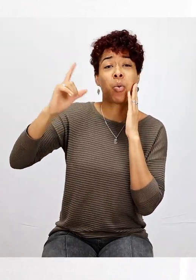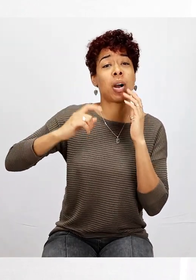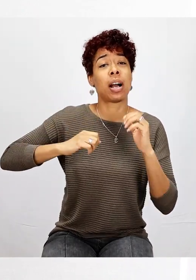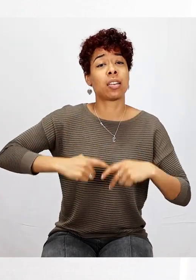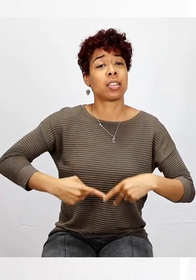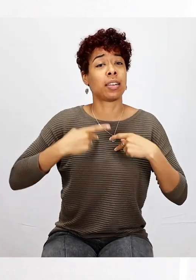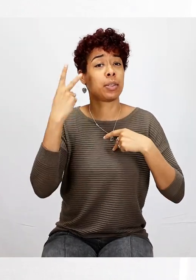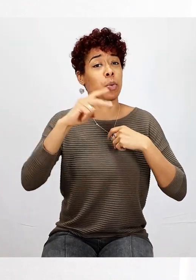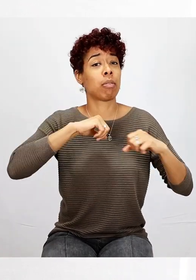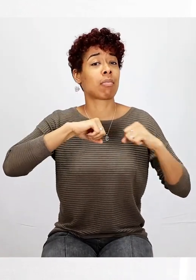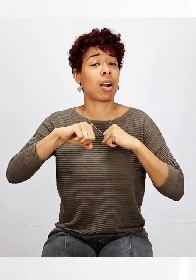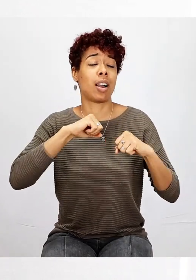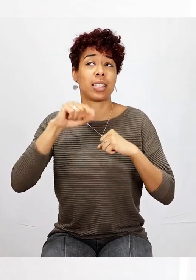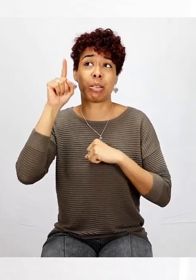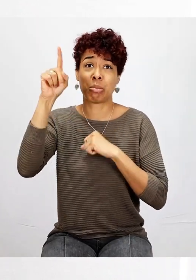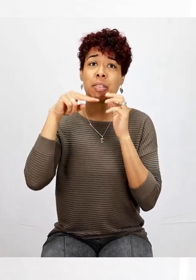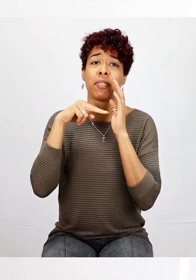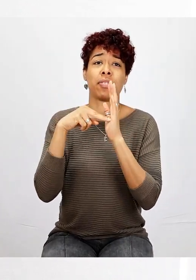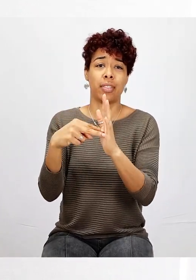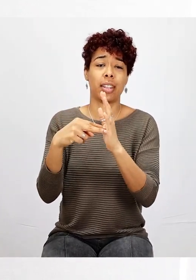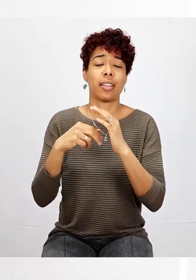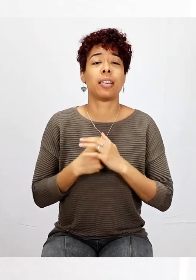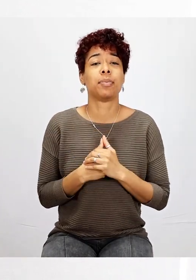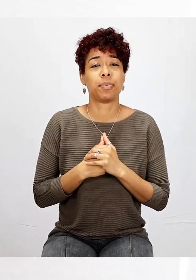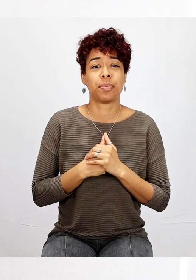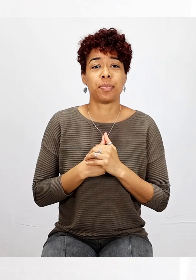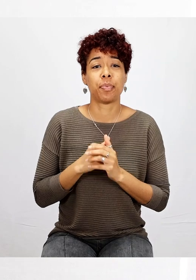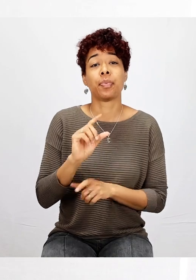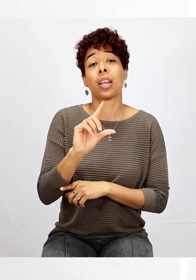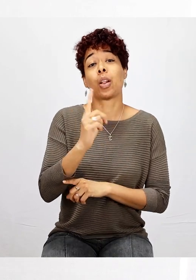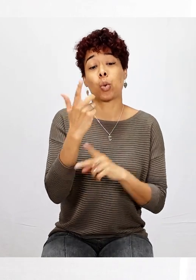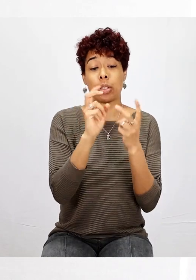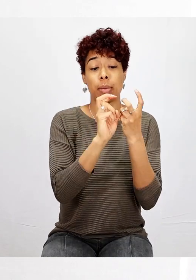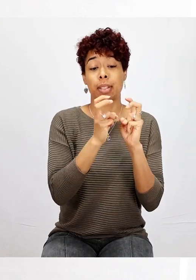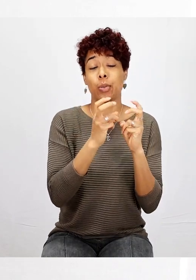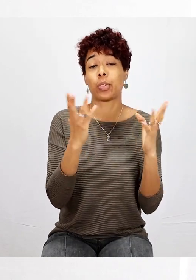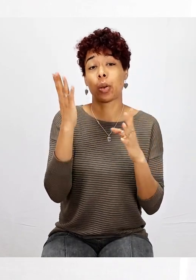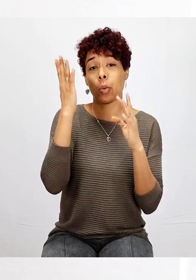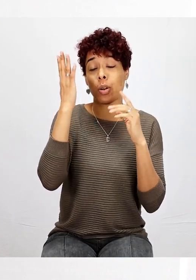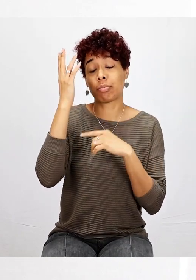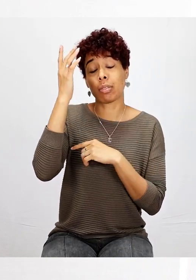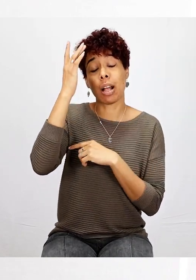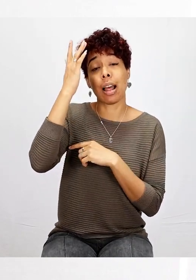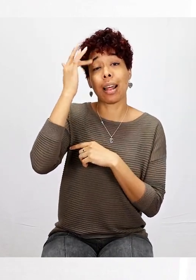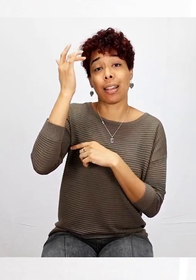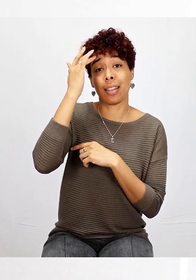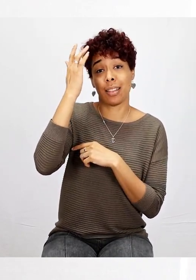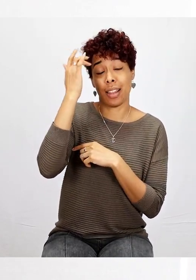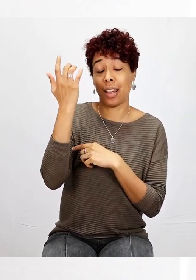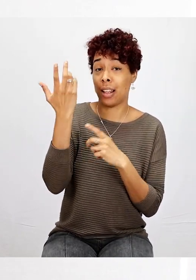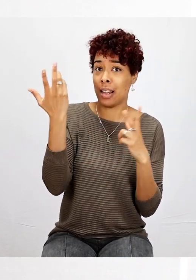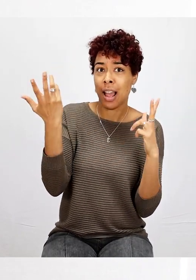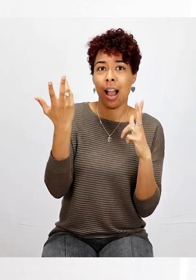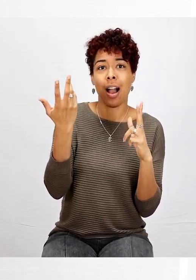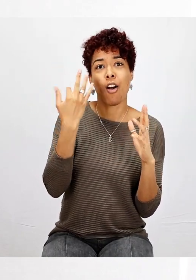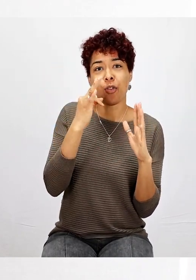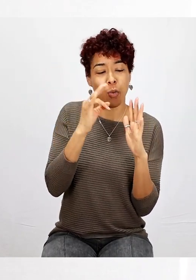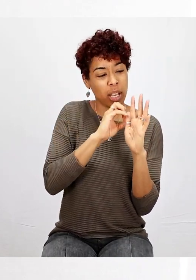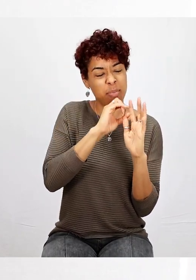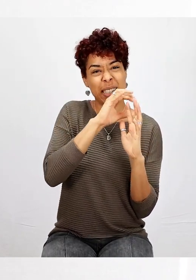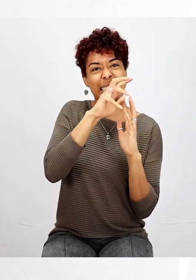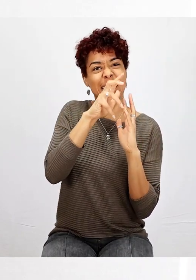il est fidèle. La deuxième saison qu'on a, c'est l'été. L'été, c'est le temps du fruit qui est là. C'est là